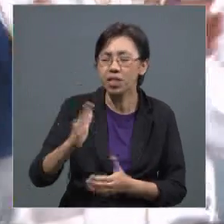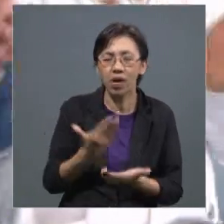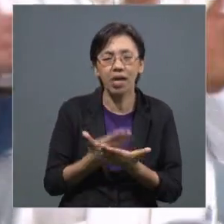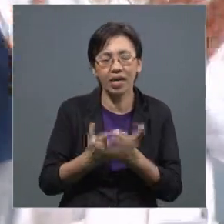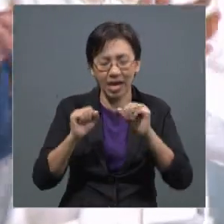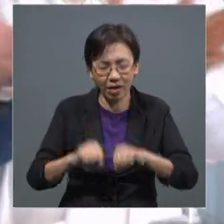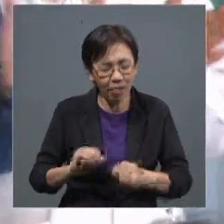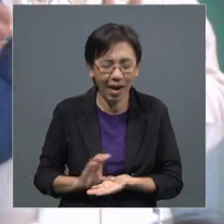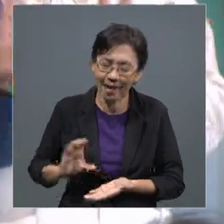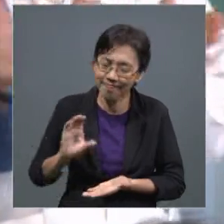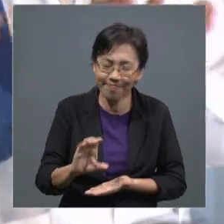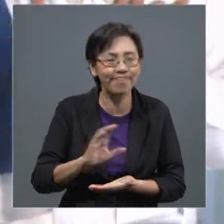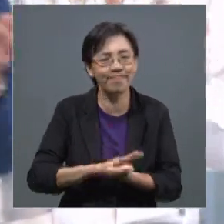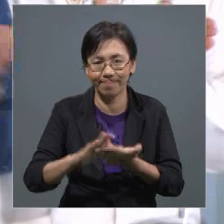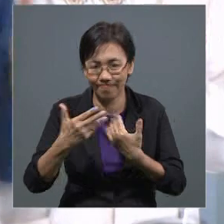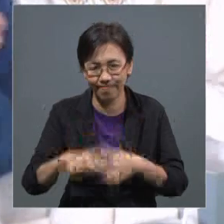ครับ